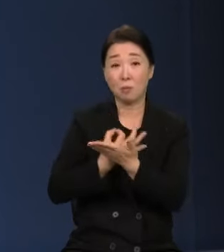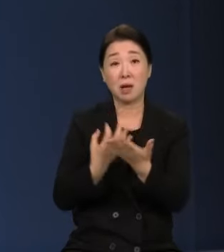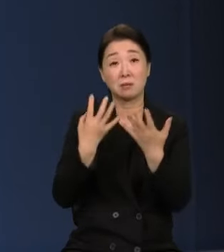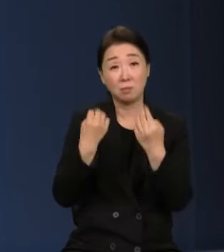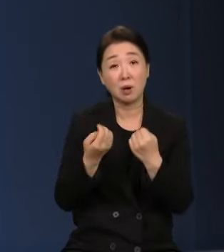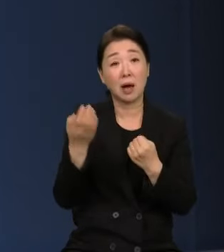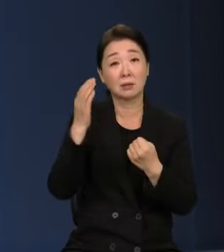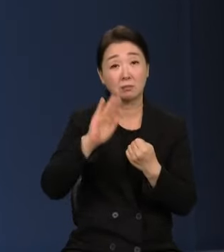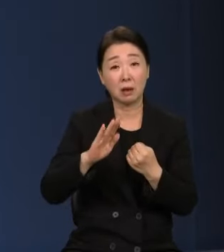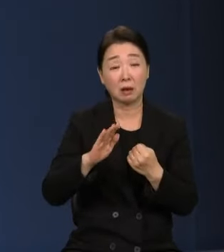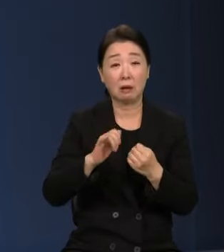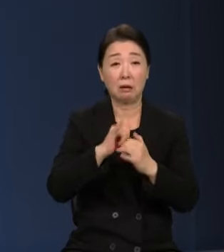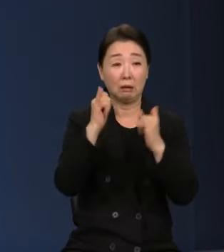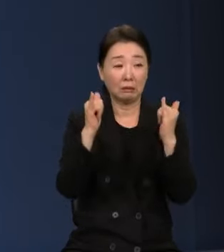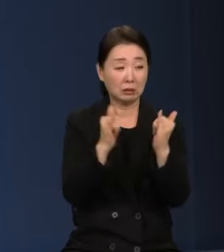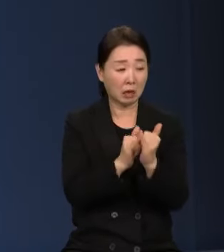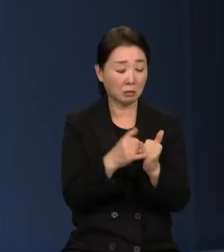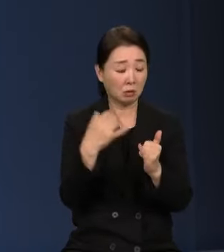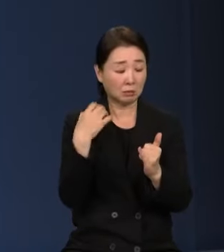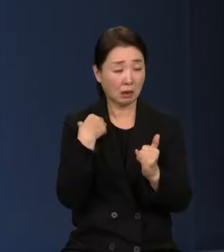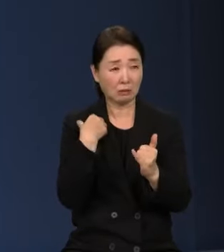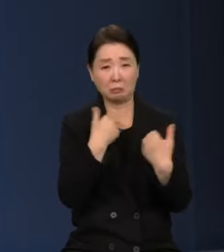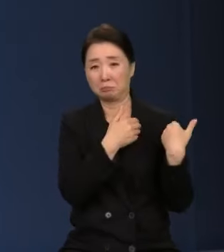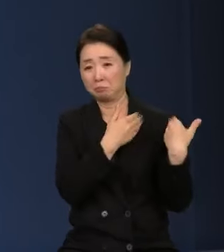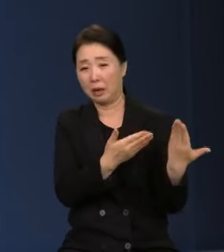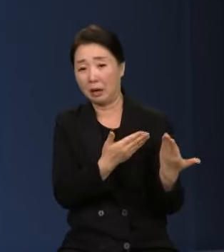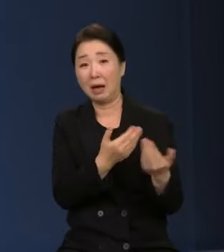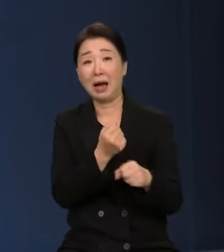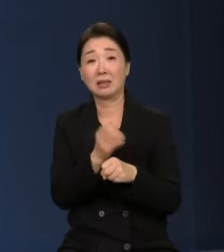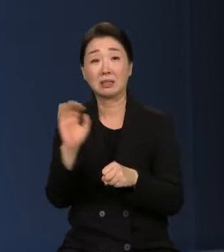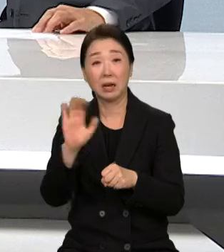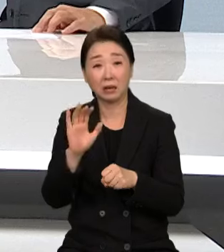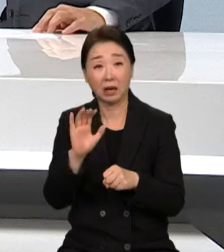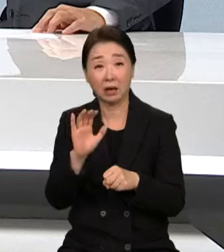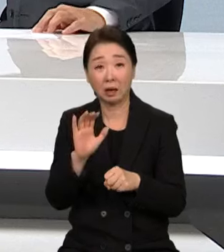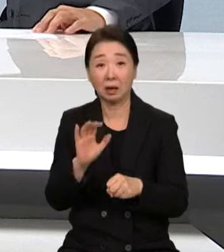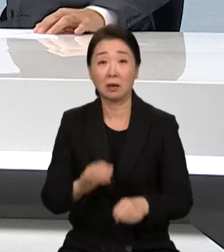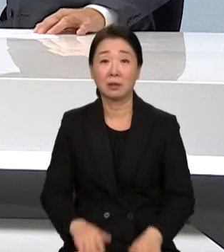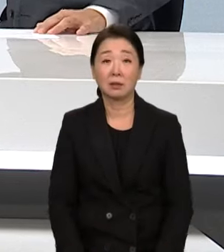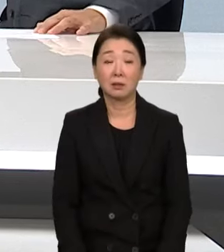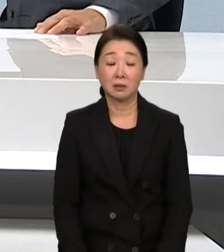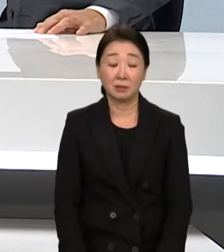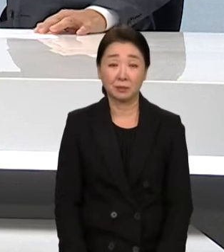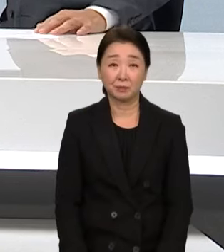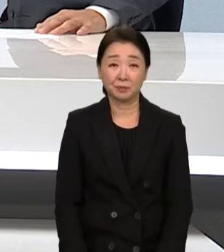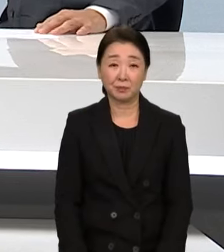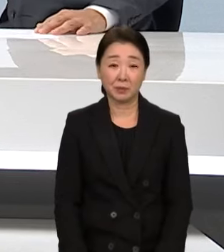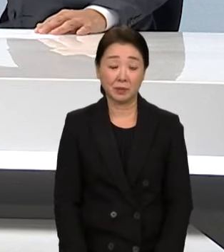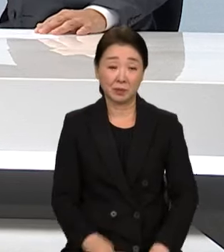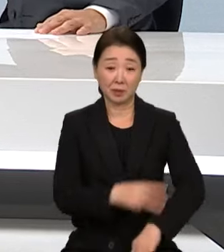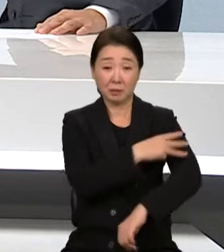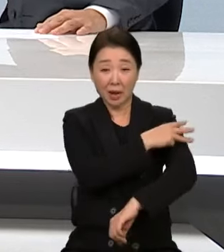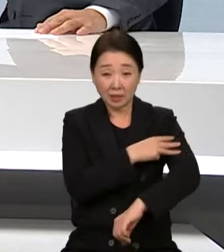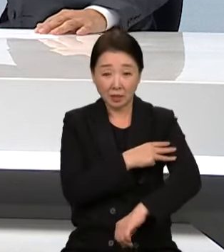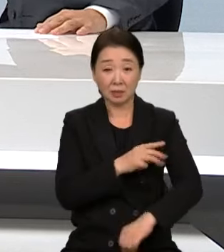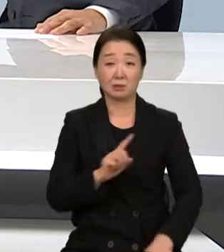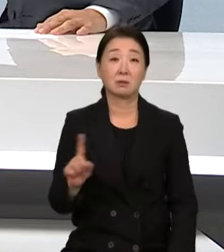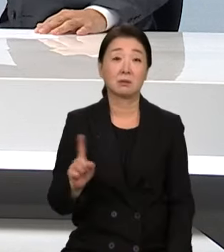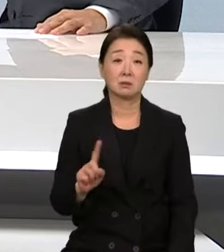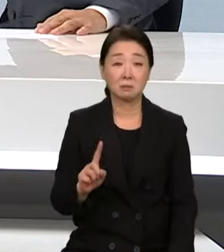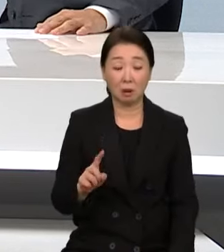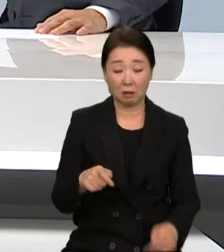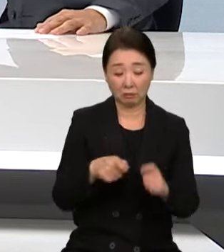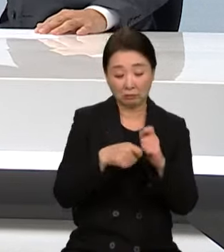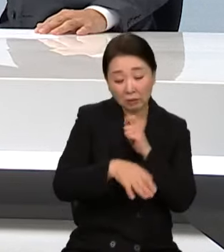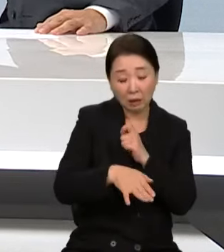개선에 대한 대책을 내놓지 않고 있다는 지적이 이어지고 있습니다이 아디다스 코리아 같은 경우에도 이미 1년 전에 그 대리점과의 상생 협력